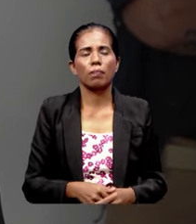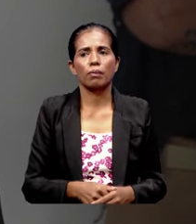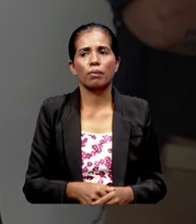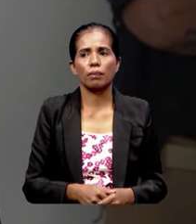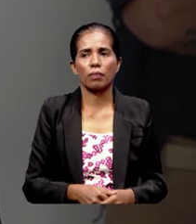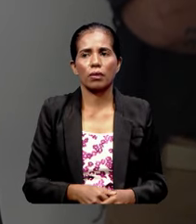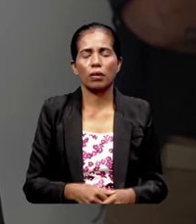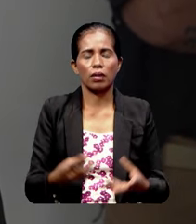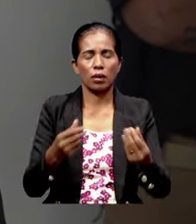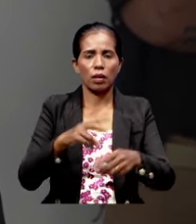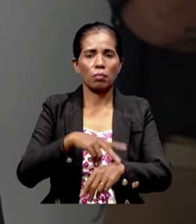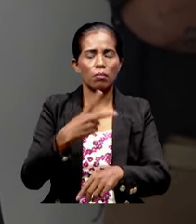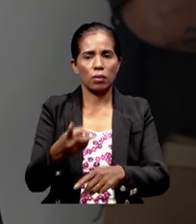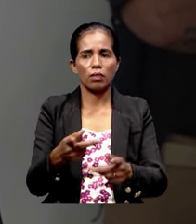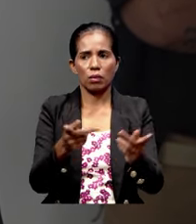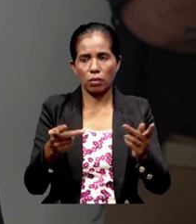rai munu ya fat-fatin,